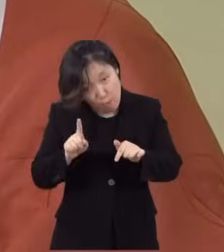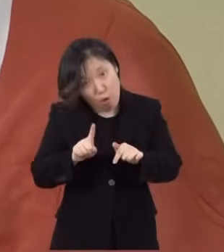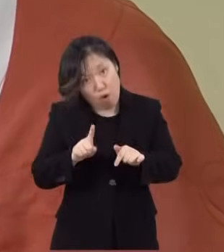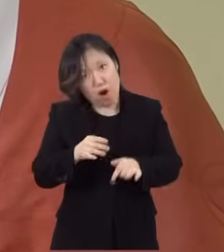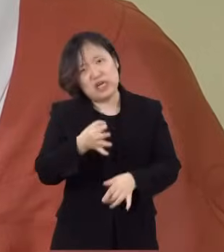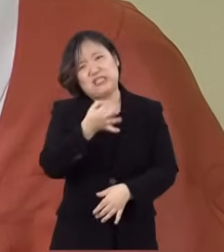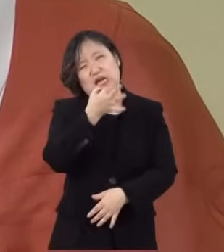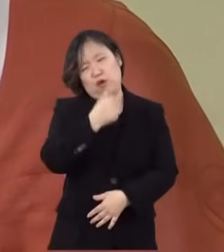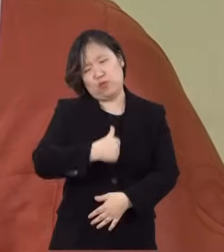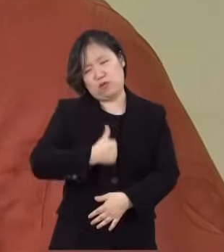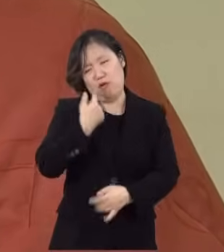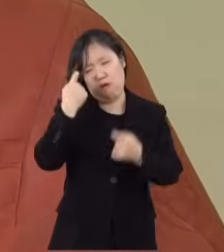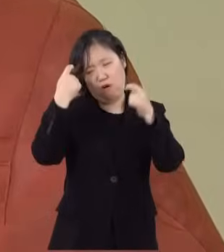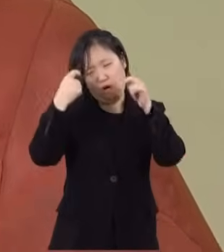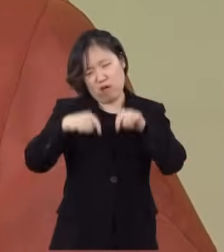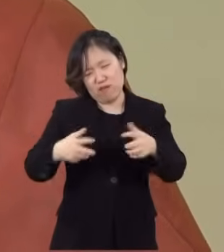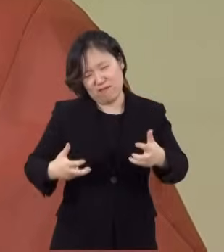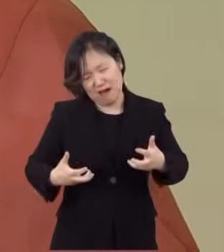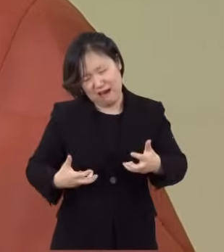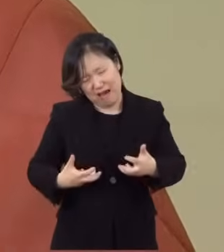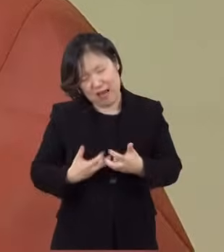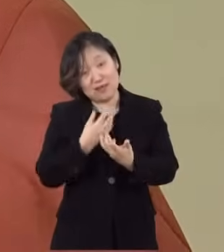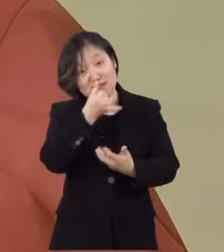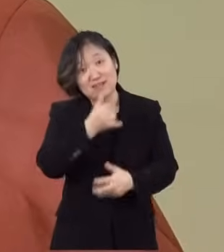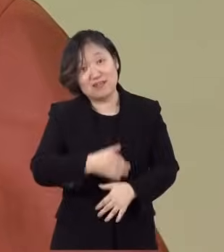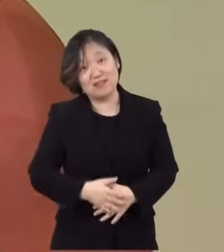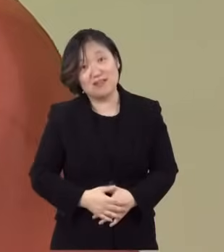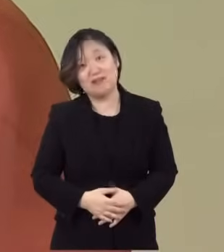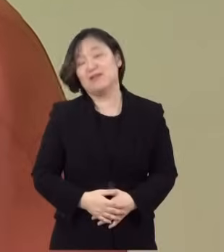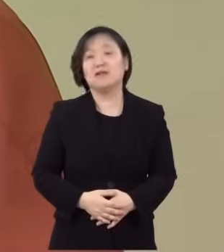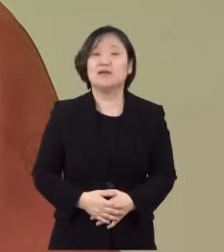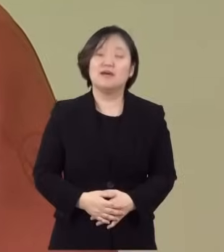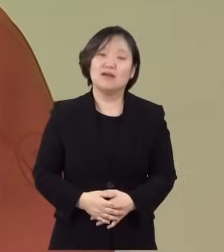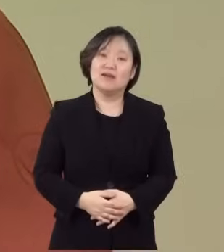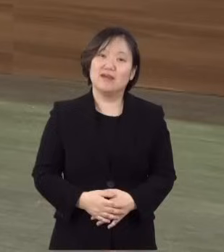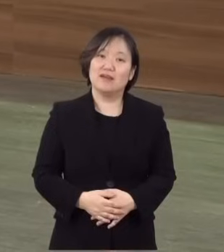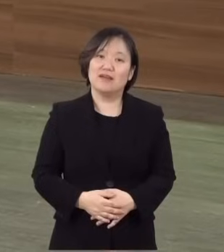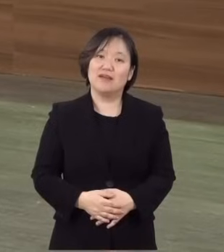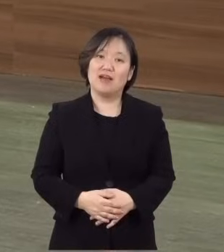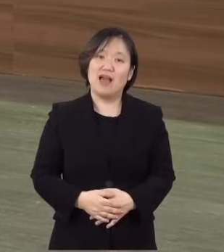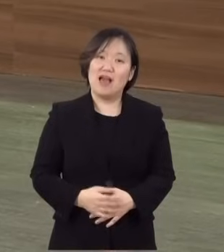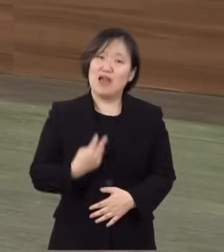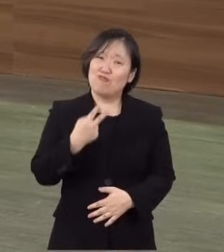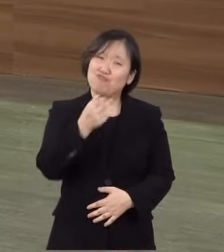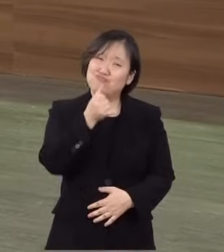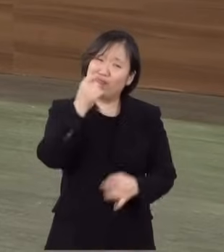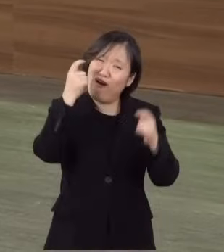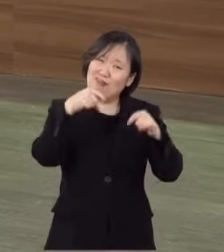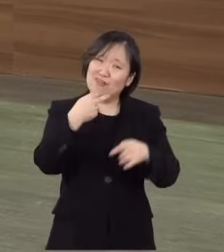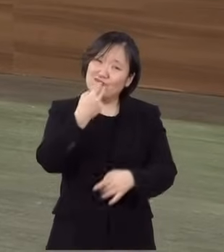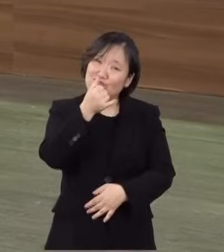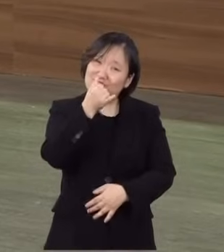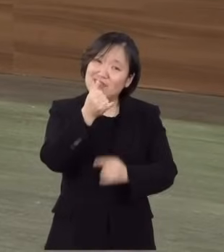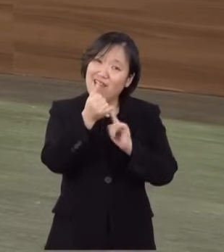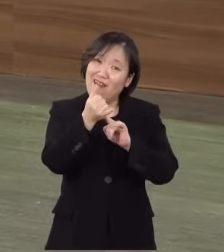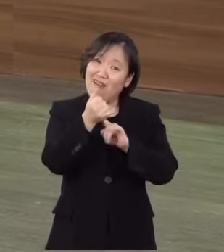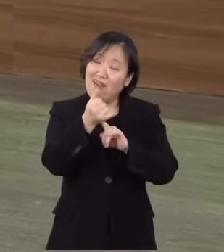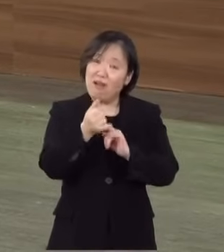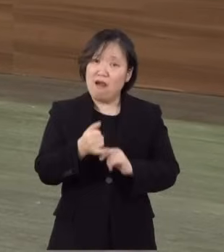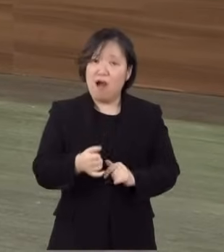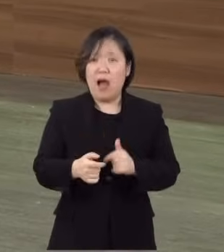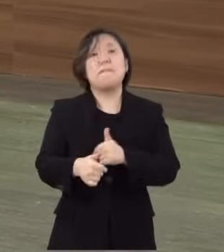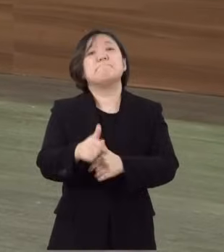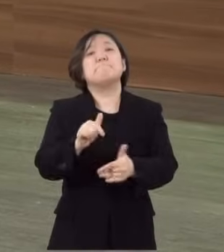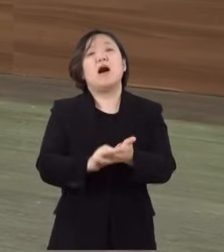얼마나 탐욕과 성냄과 어리석음이 가득합니다 이런 우리 중생도